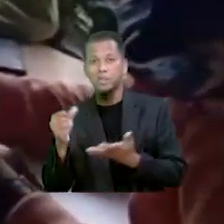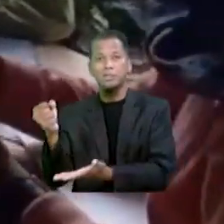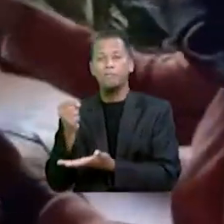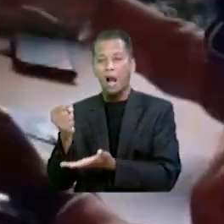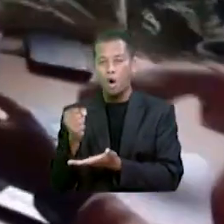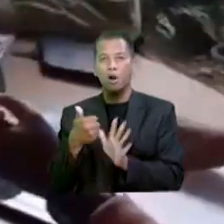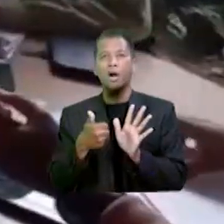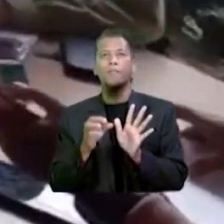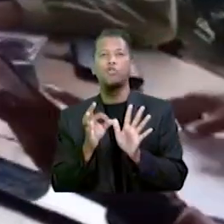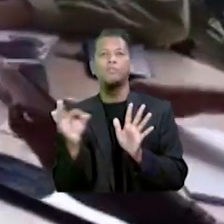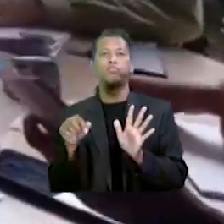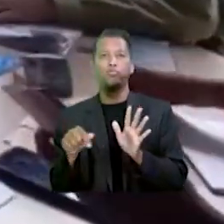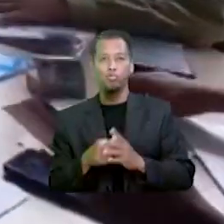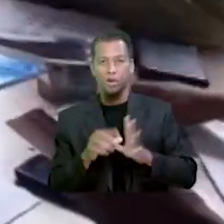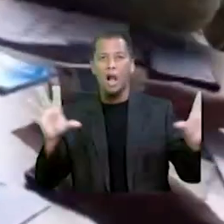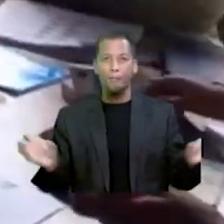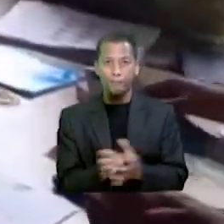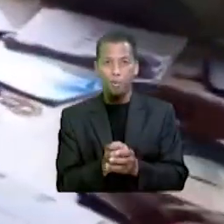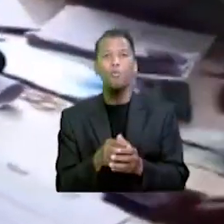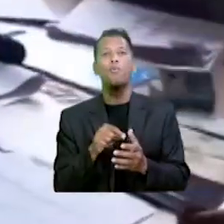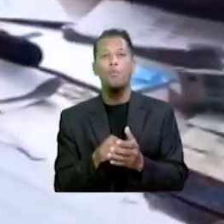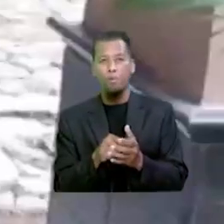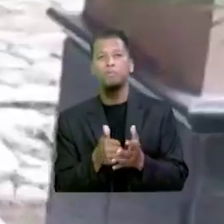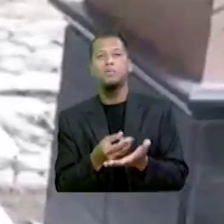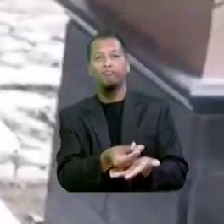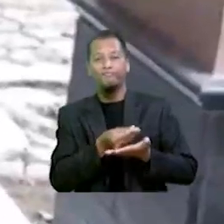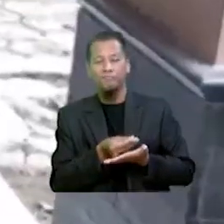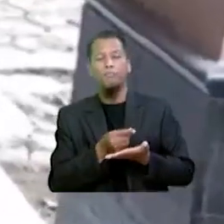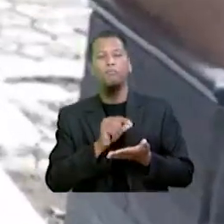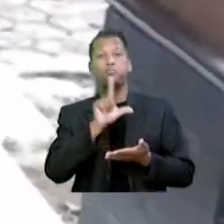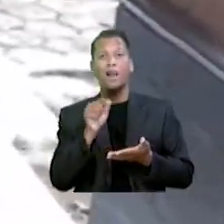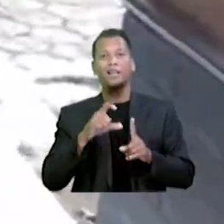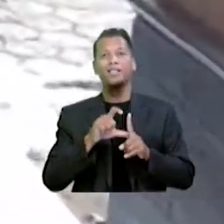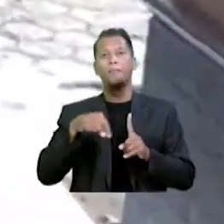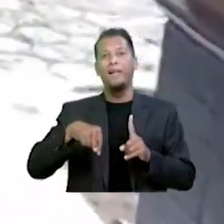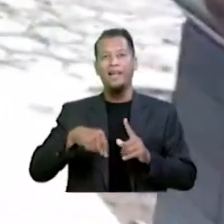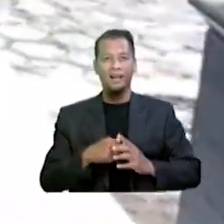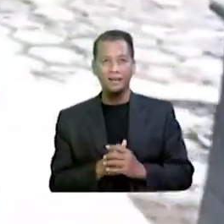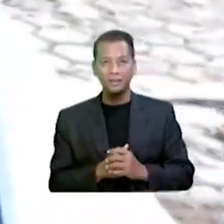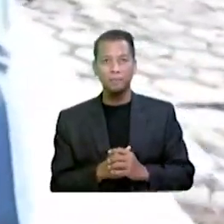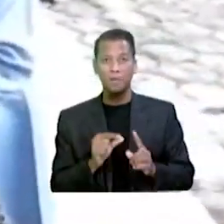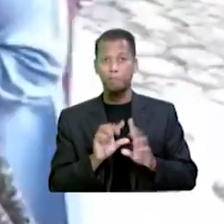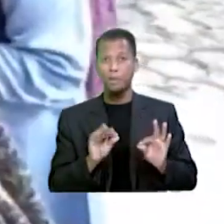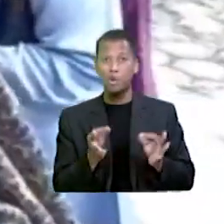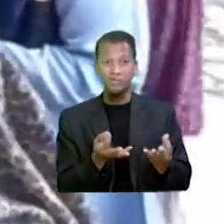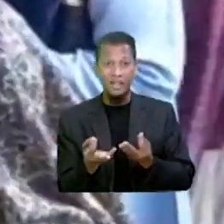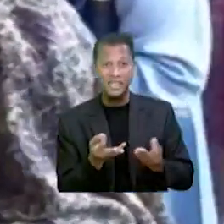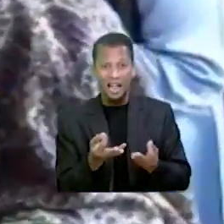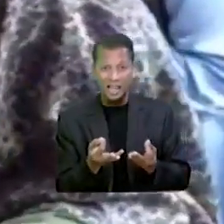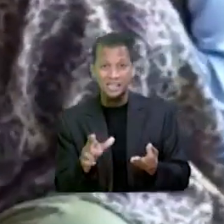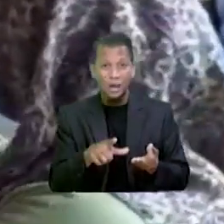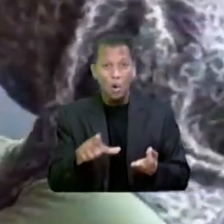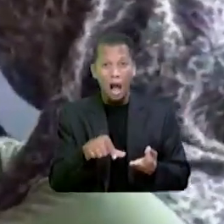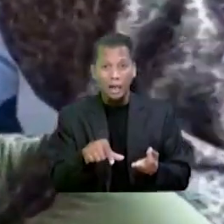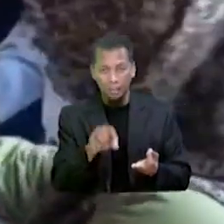Rp600.000. Bantuan ini digabungkan dengan bantuan yang mereka terima untuk bulan Desember. Tugas fasilitator Kelurahan Tirta Jaya mengatakan